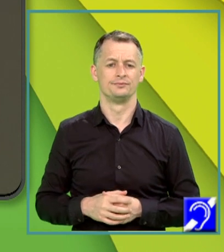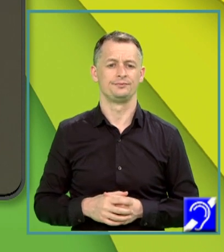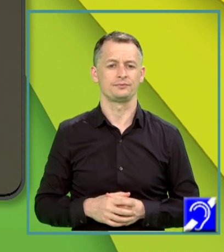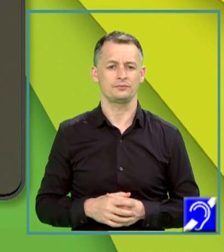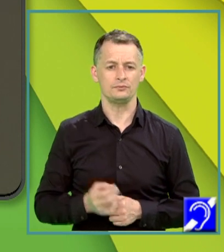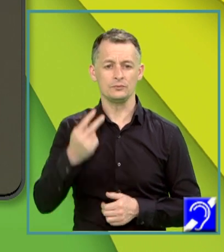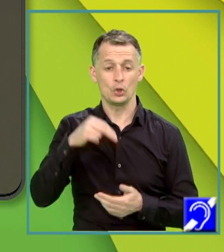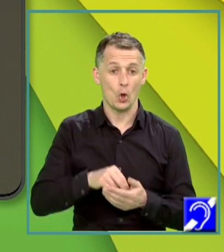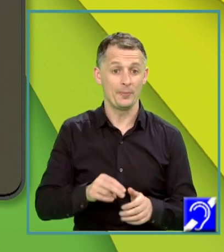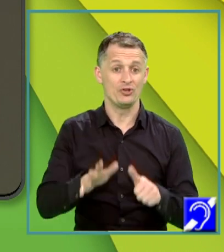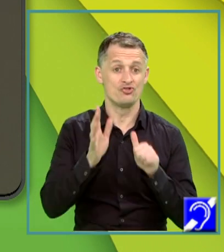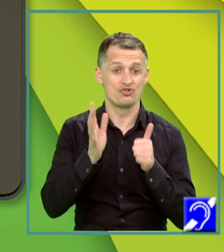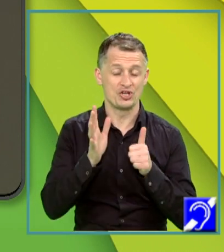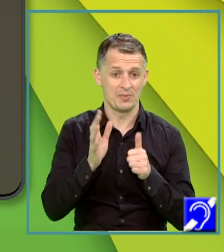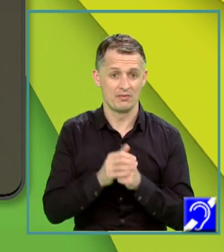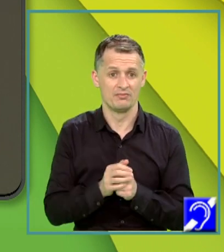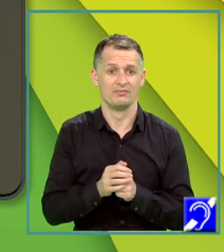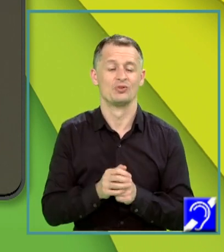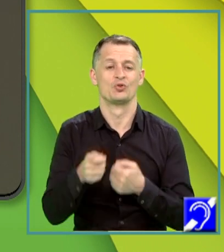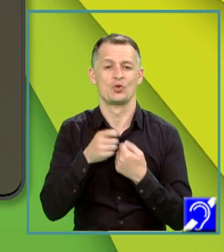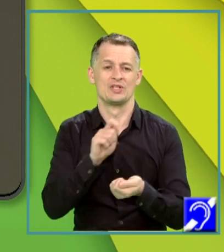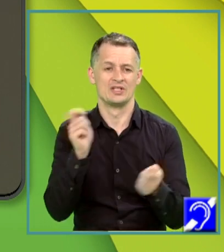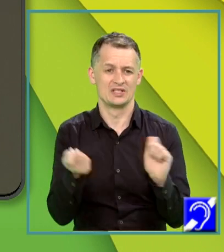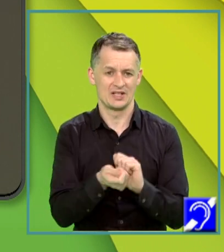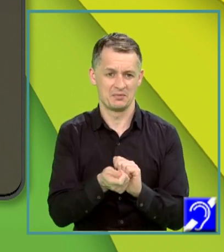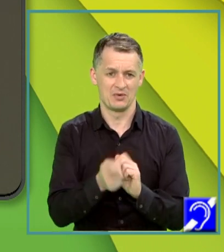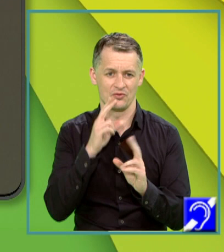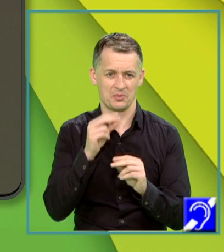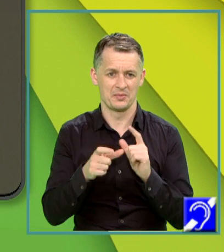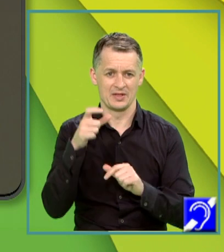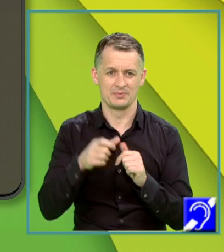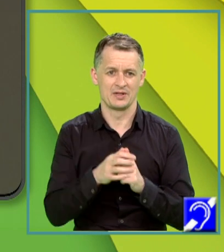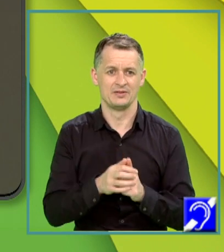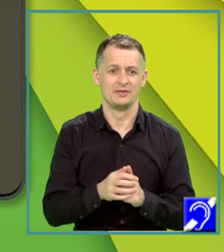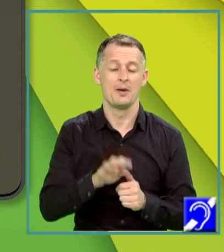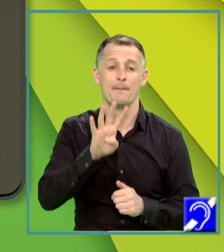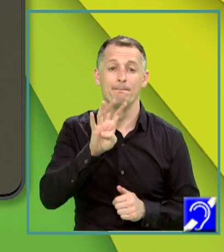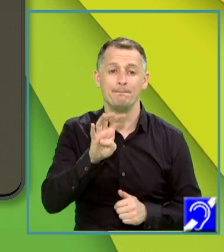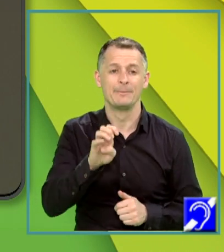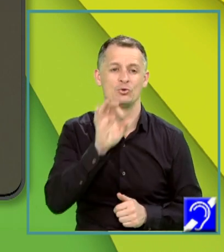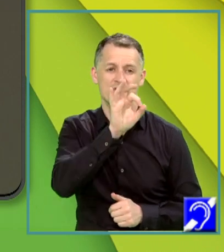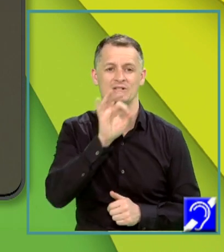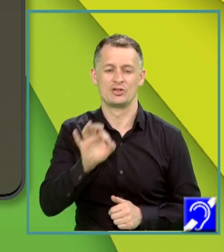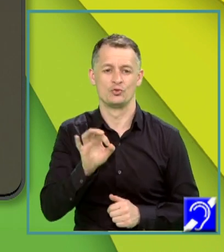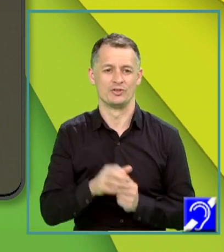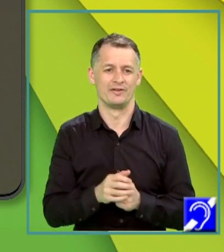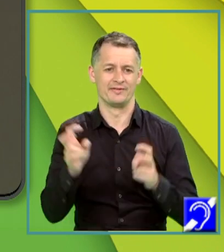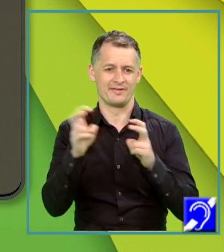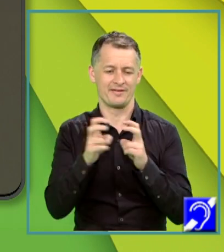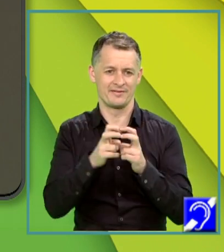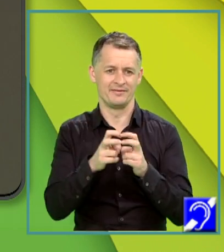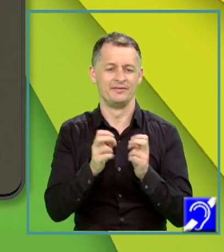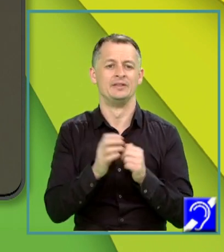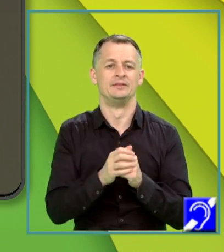nivelul anului 2016 situația se schimbă și discutăm despre numai 40% energie electrică obținută